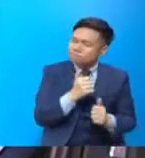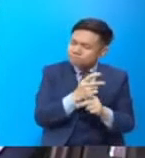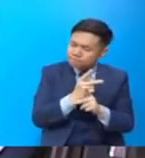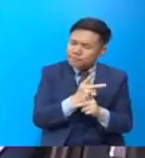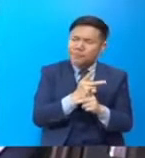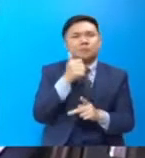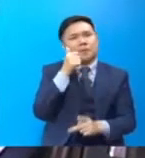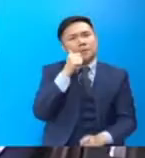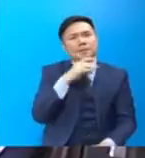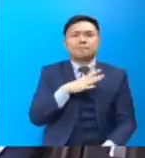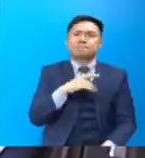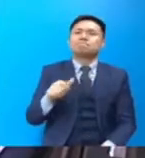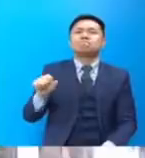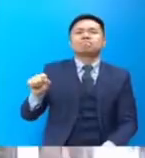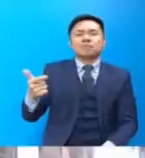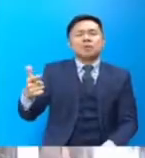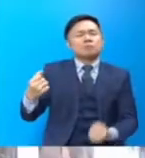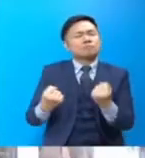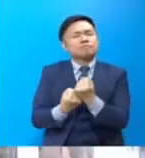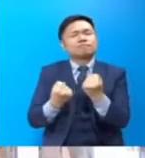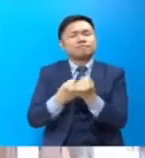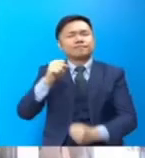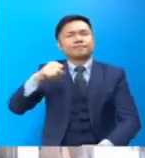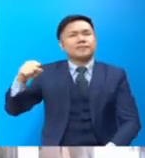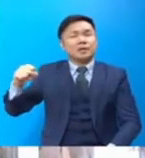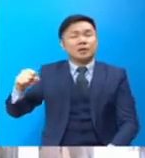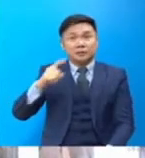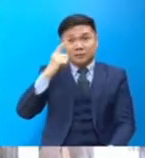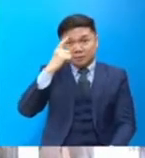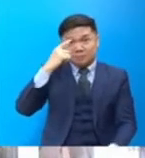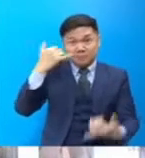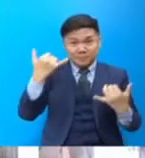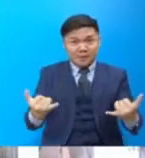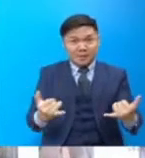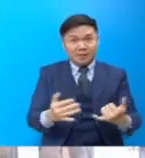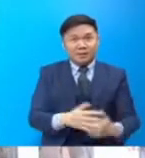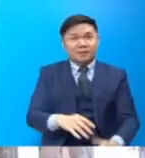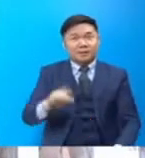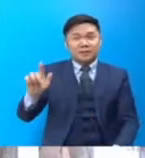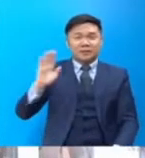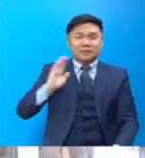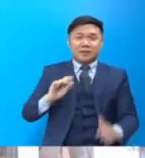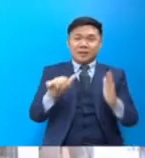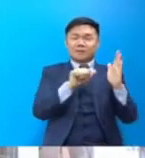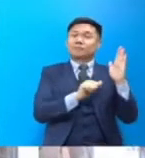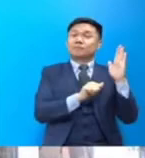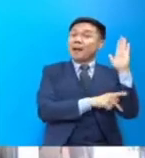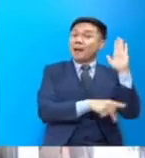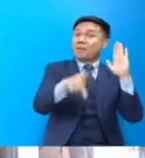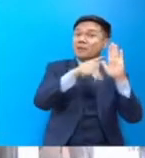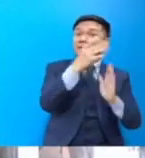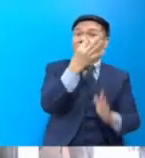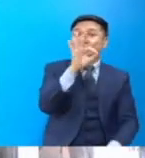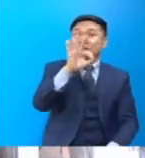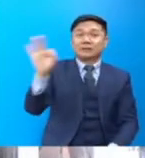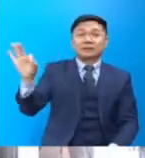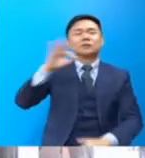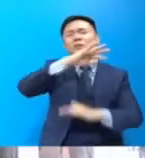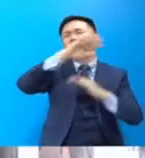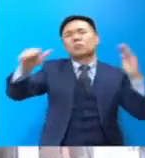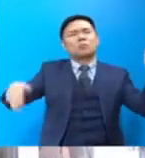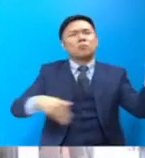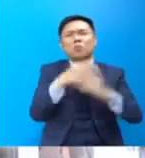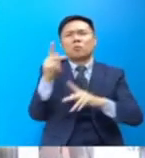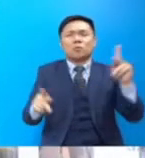jadi saya se-hee tim lah saya masih saja dialihkan 1509 dulu semua tempat